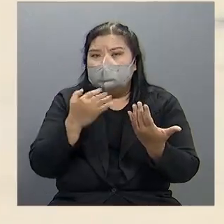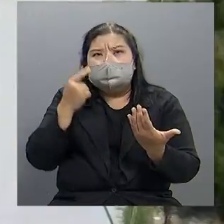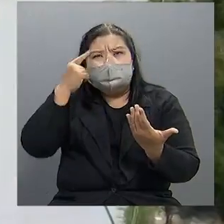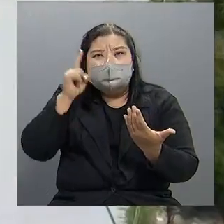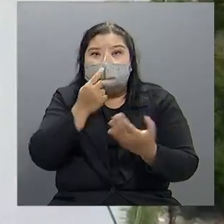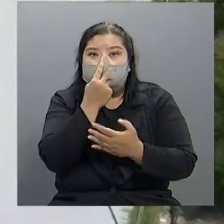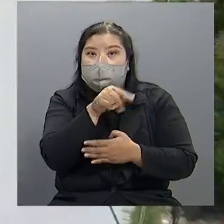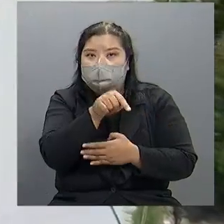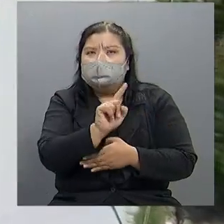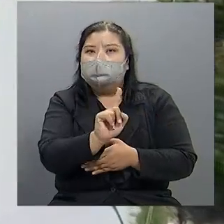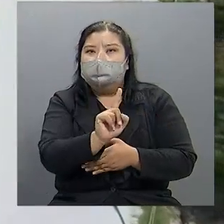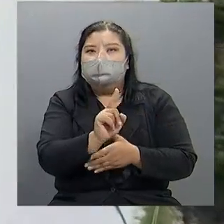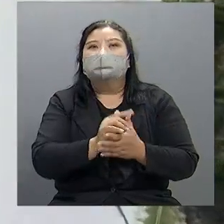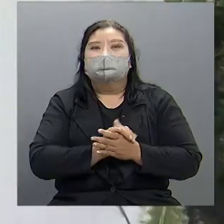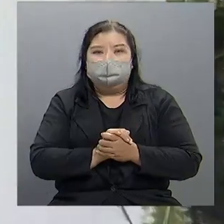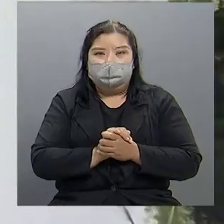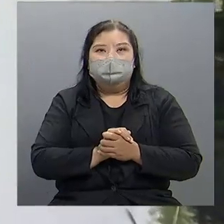คะ